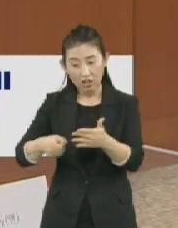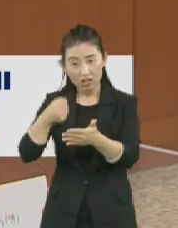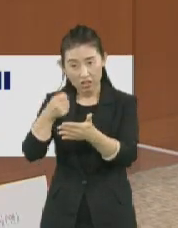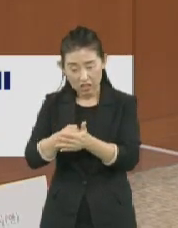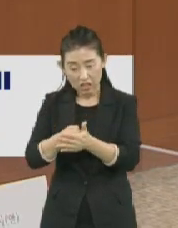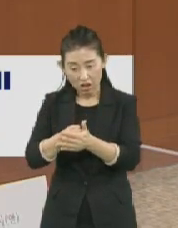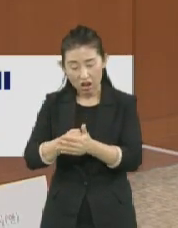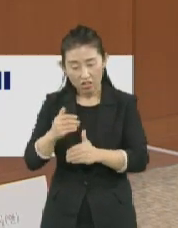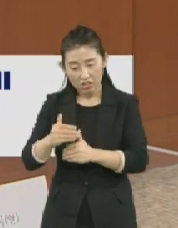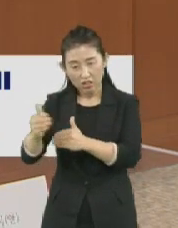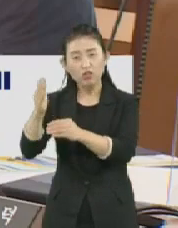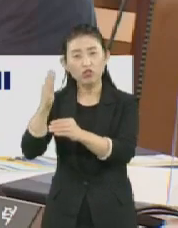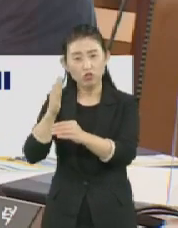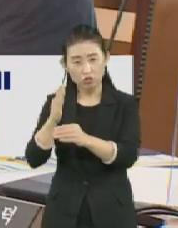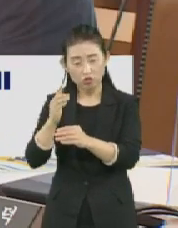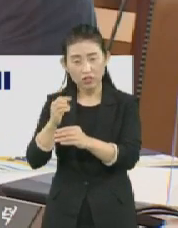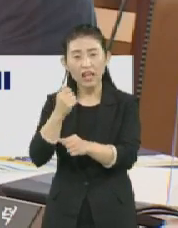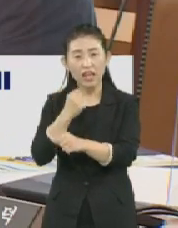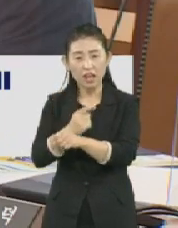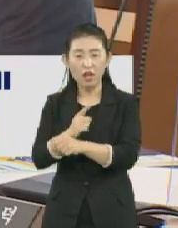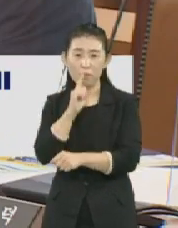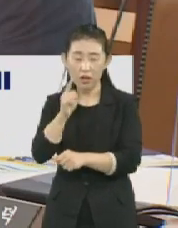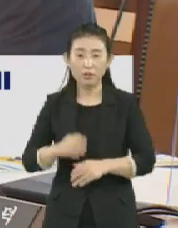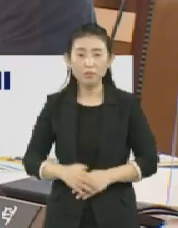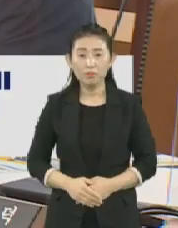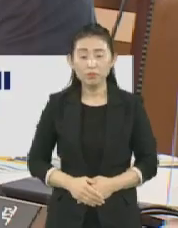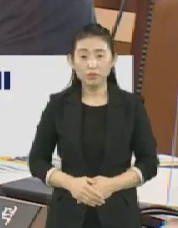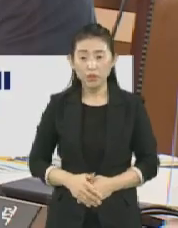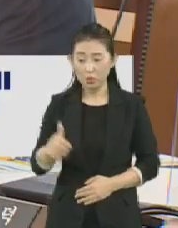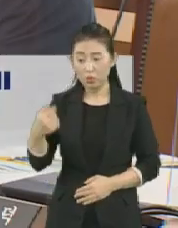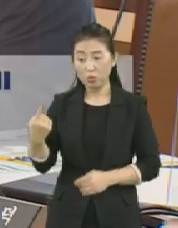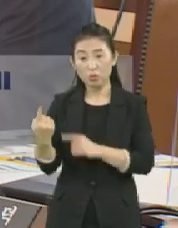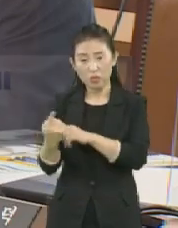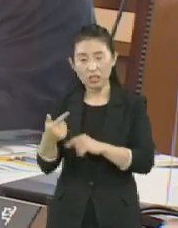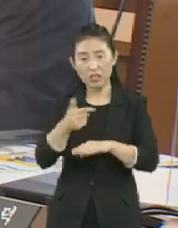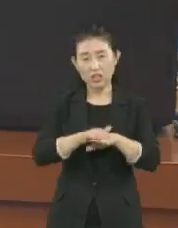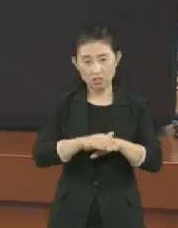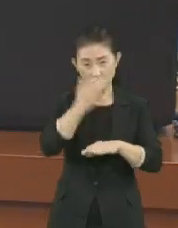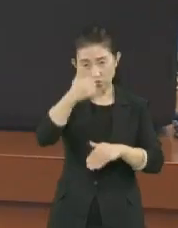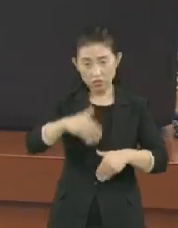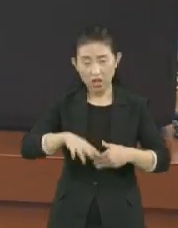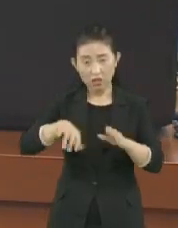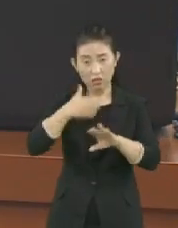등 승인 절차를 진행하겠다고 말했습니다. 반면 노 장관은 대전 충남